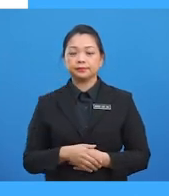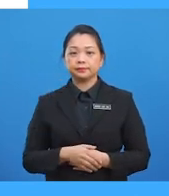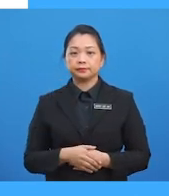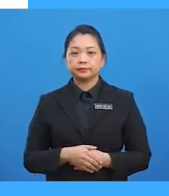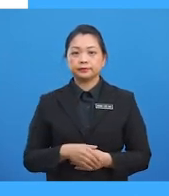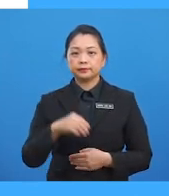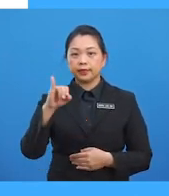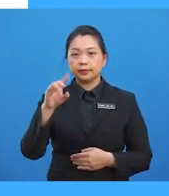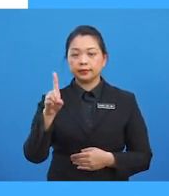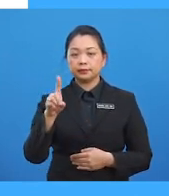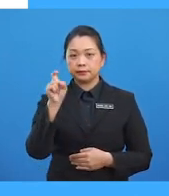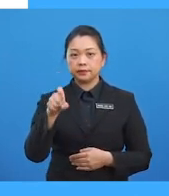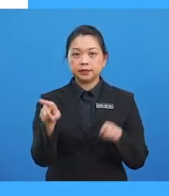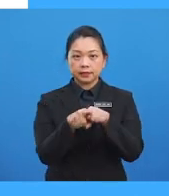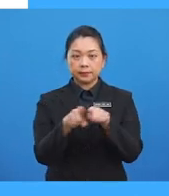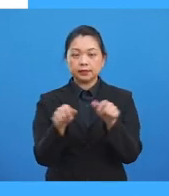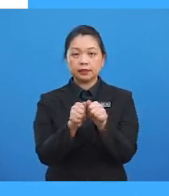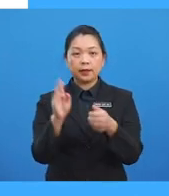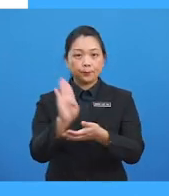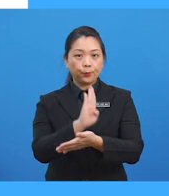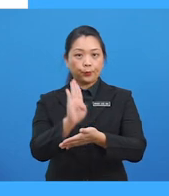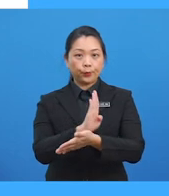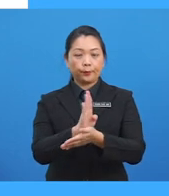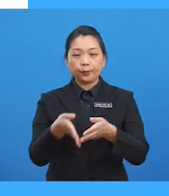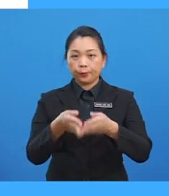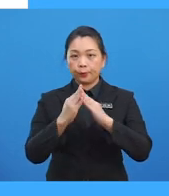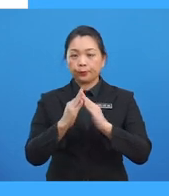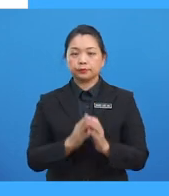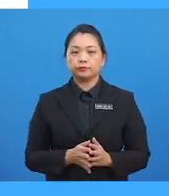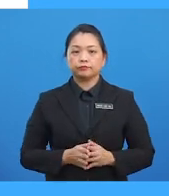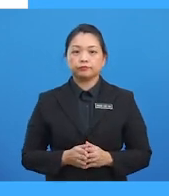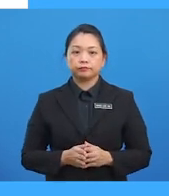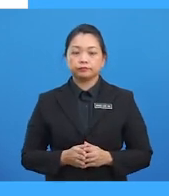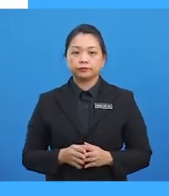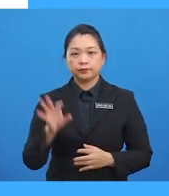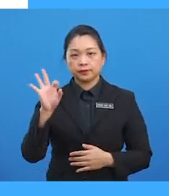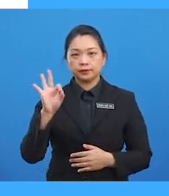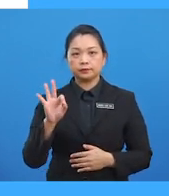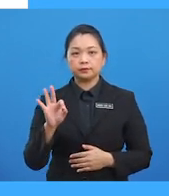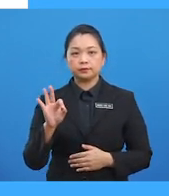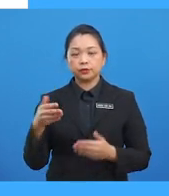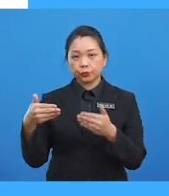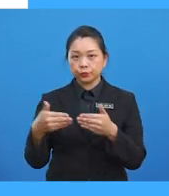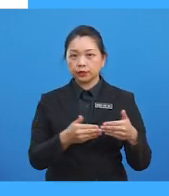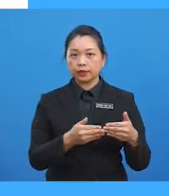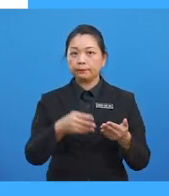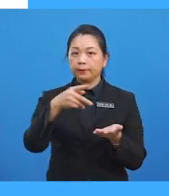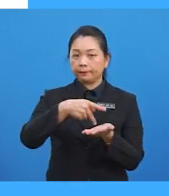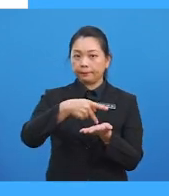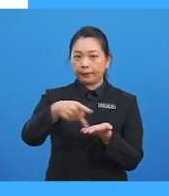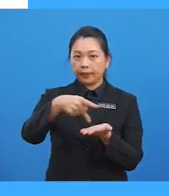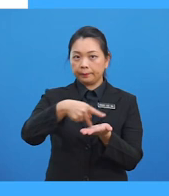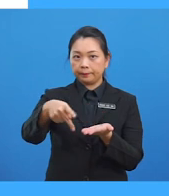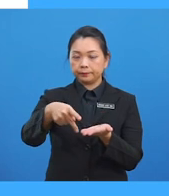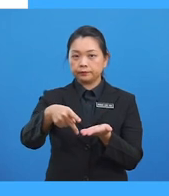hendaklah disertakan dengan borang permohonan. Kesembilan, teruskan dengan pembayaran. Sila semak yuran dalam